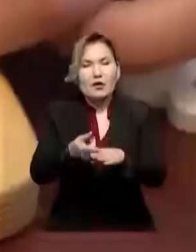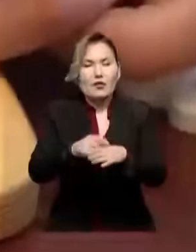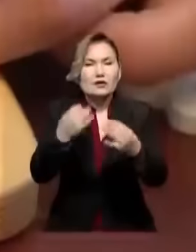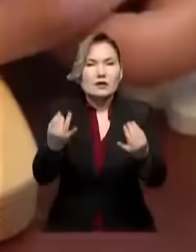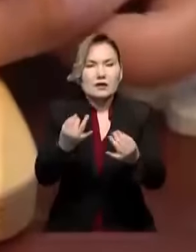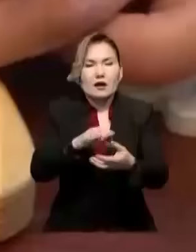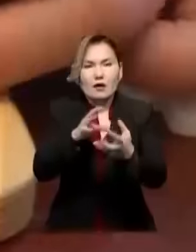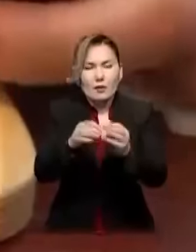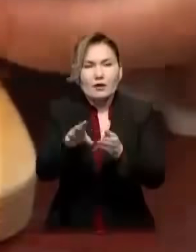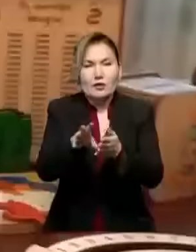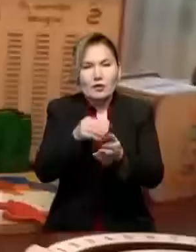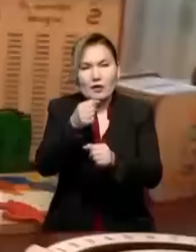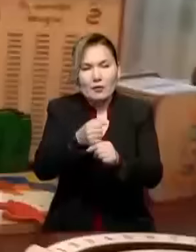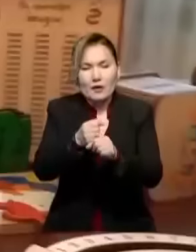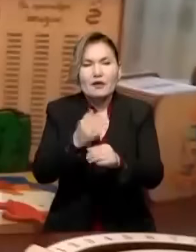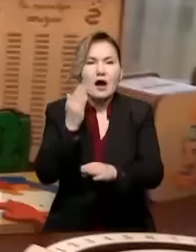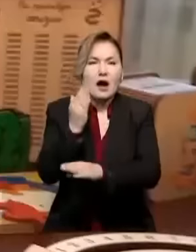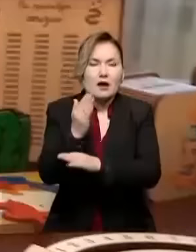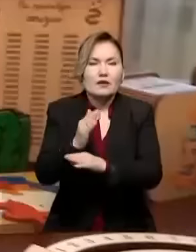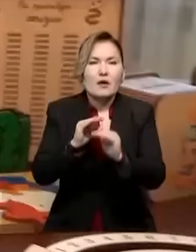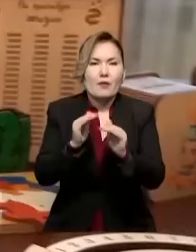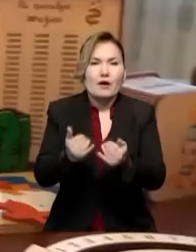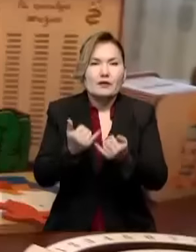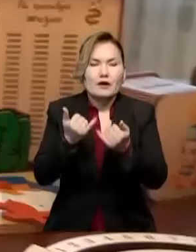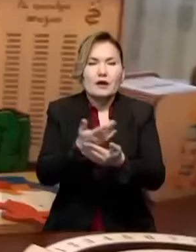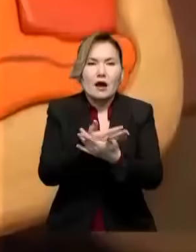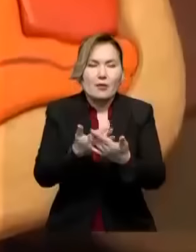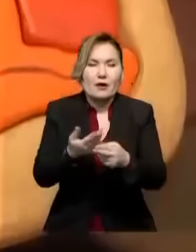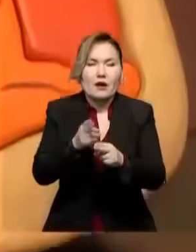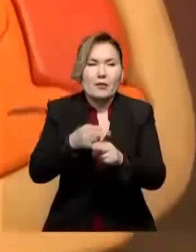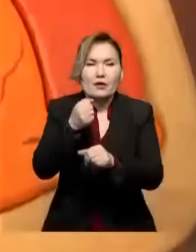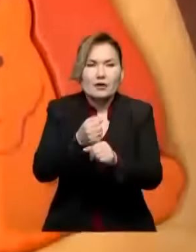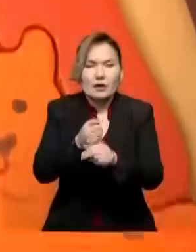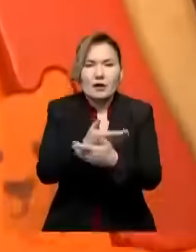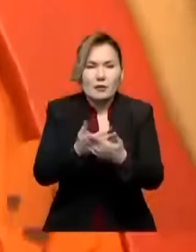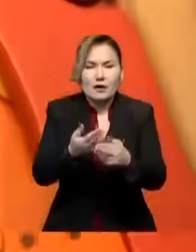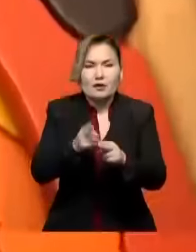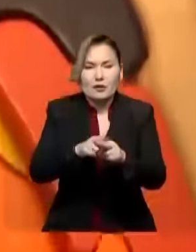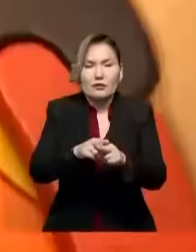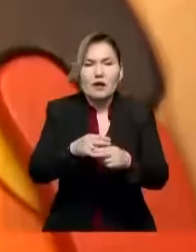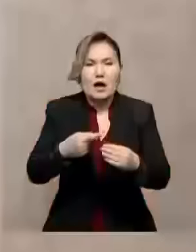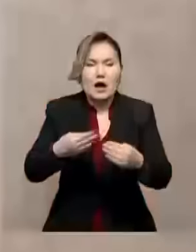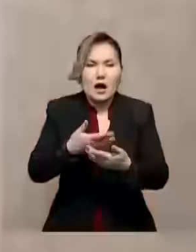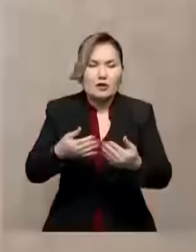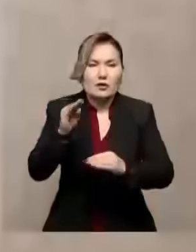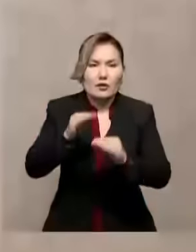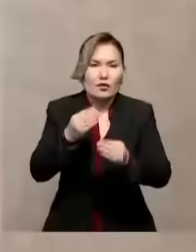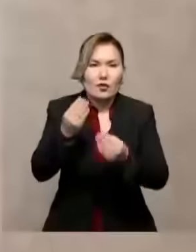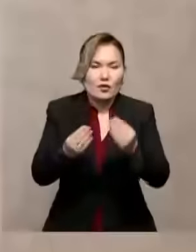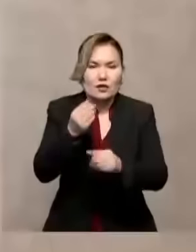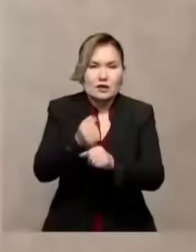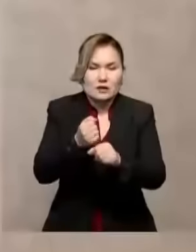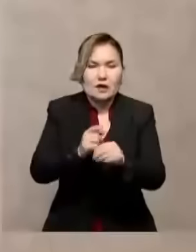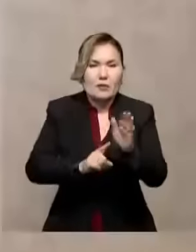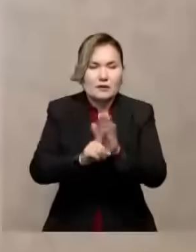кийин хоббиге айналды. Сөйтүп агачтан билдиршиндерге арнап курастырылмалы суреттери бар дүйнөлөр жасай баштады. Жатып туруп, мылай